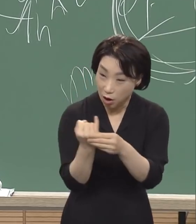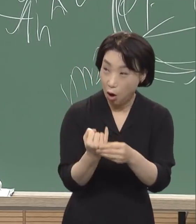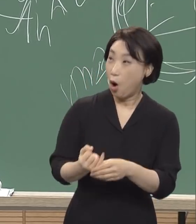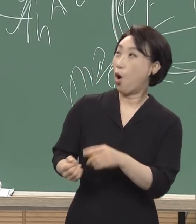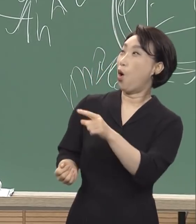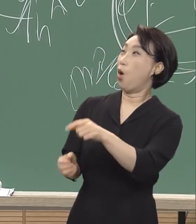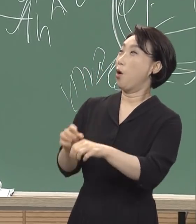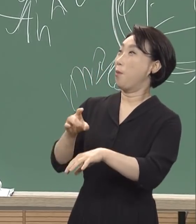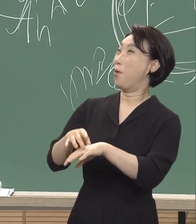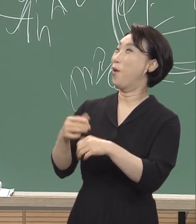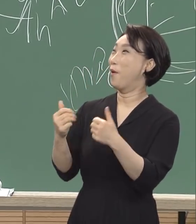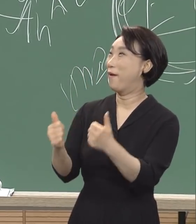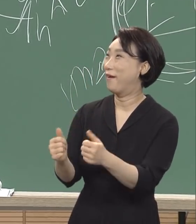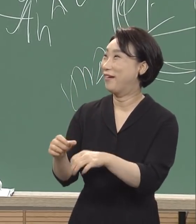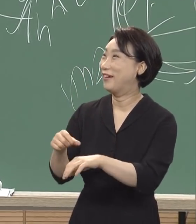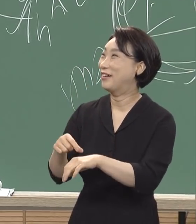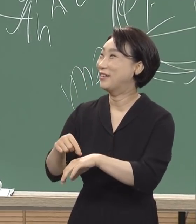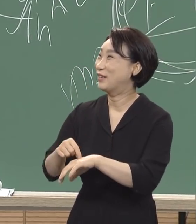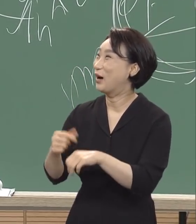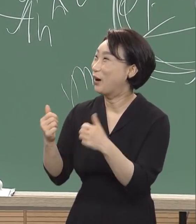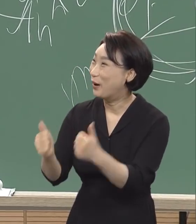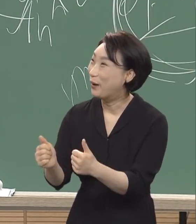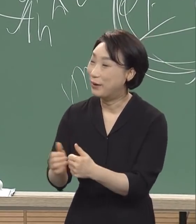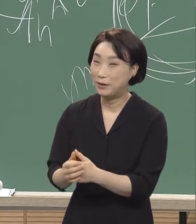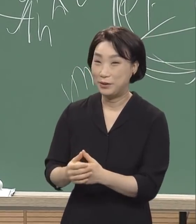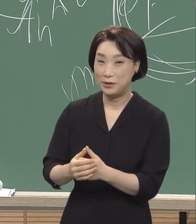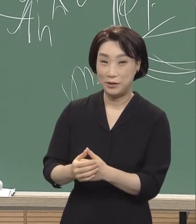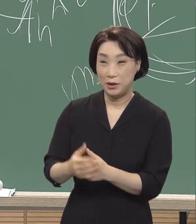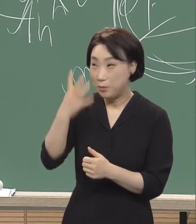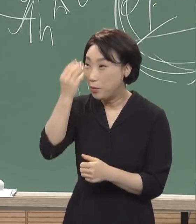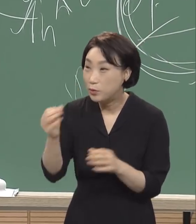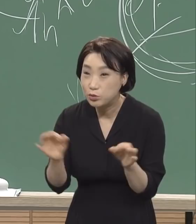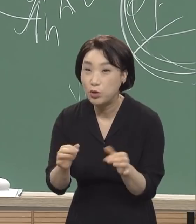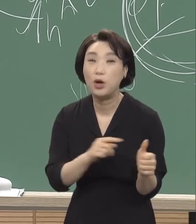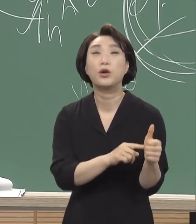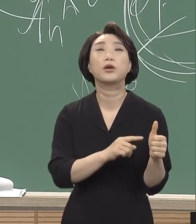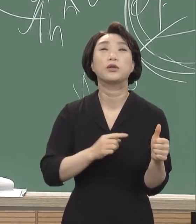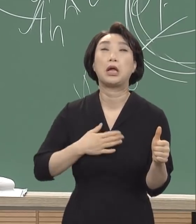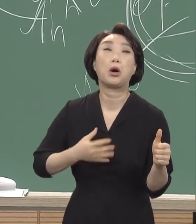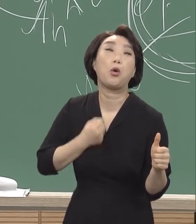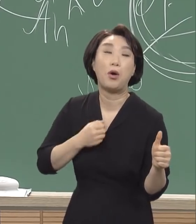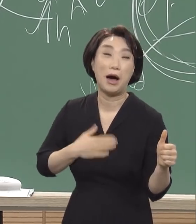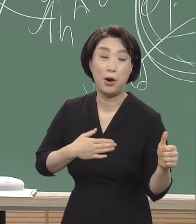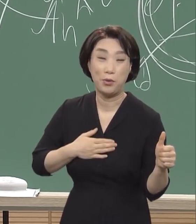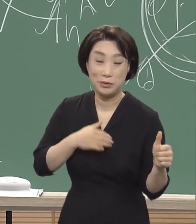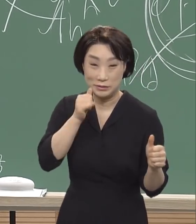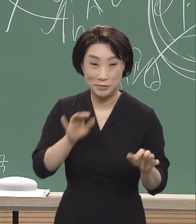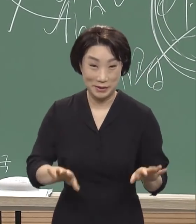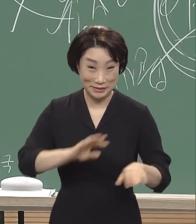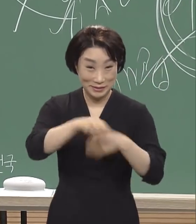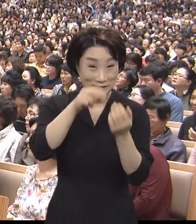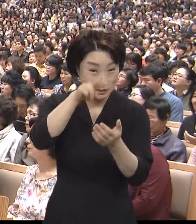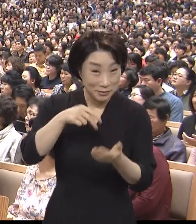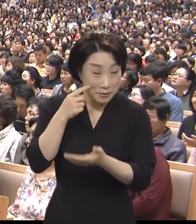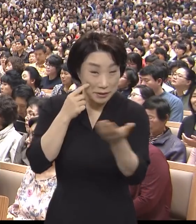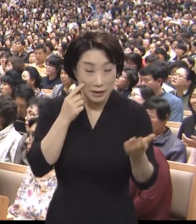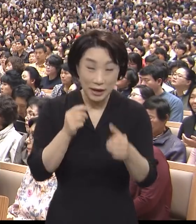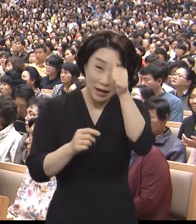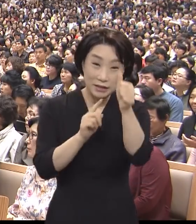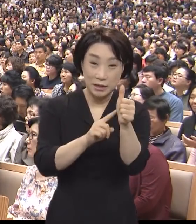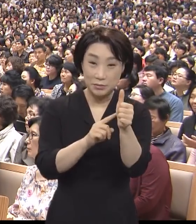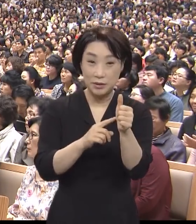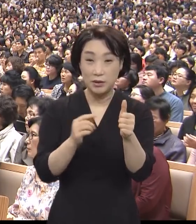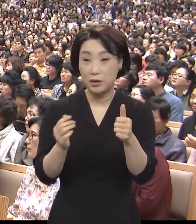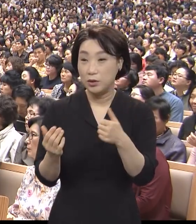내 뼈 중에 뼈, 살 중에 살이다. 부모가 자기 것인지 금방 간다. 금방 간다. 읽어봐. 아담이 돕는